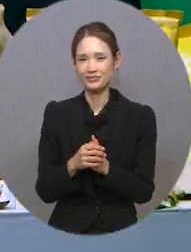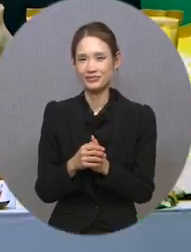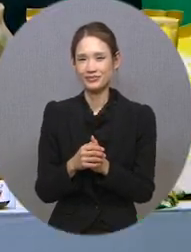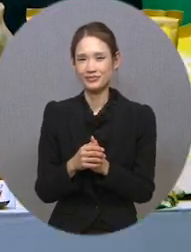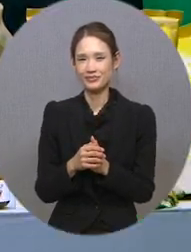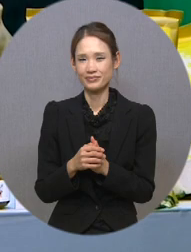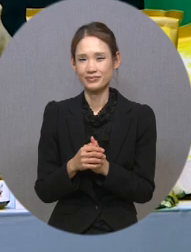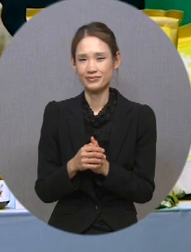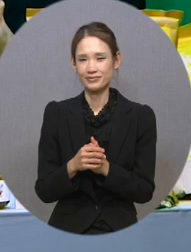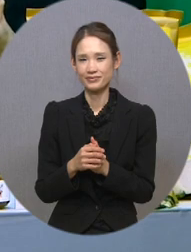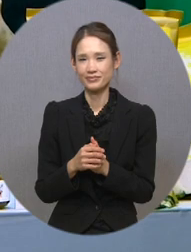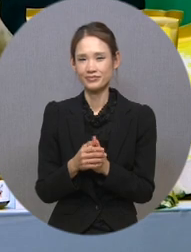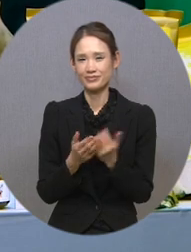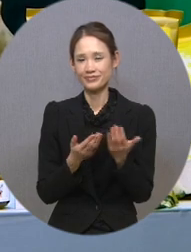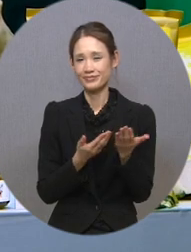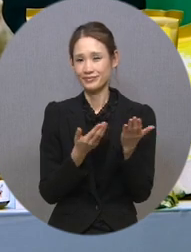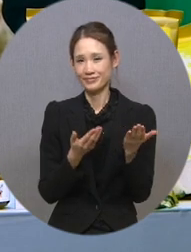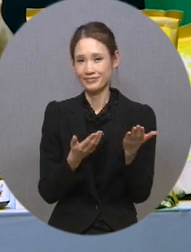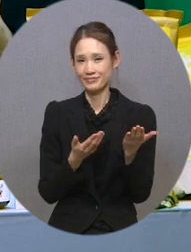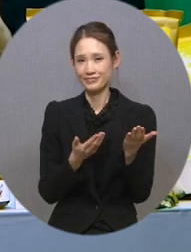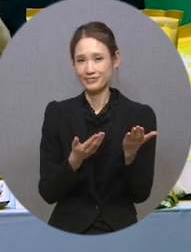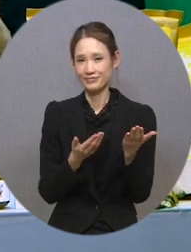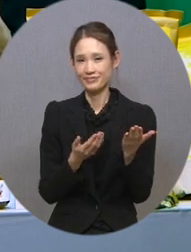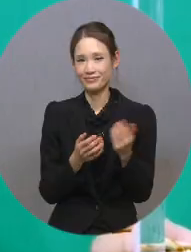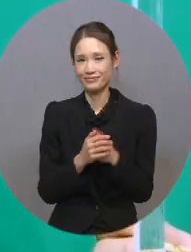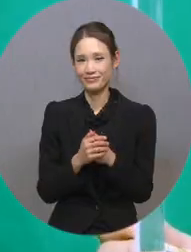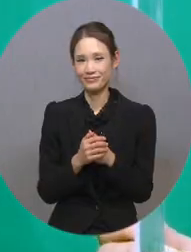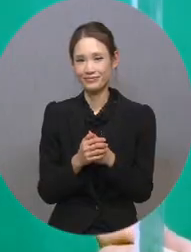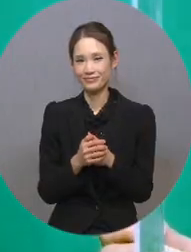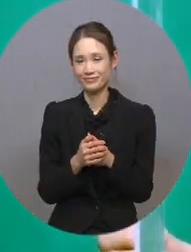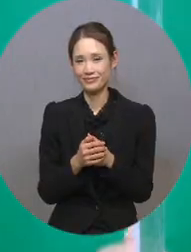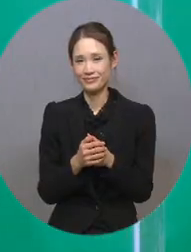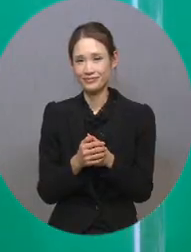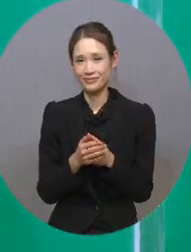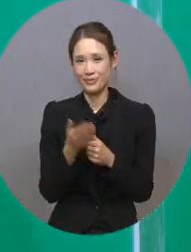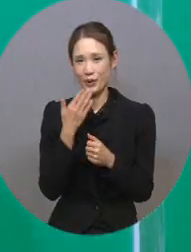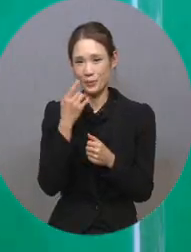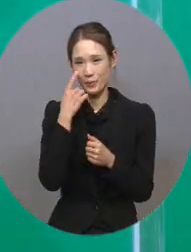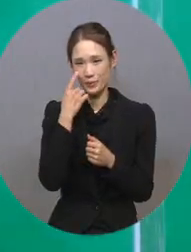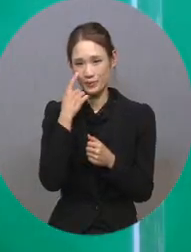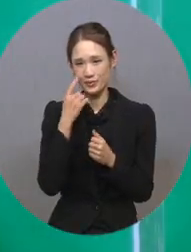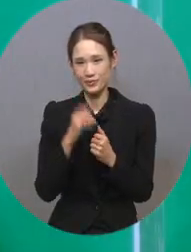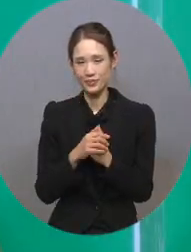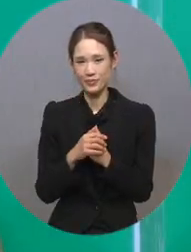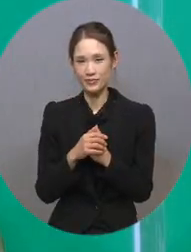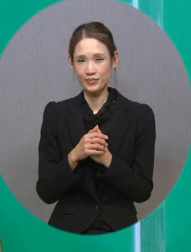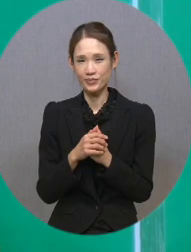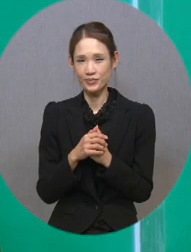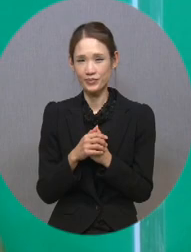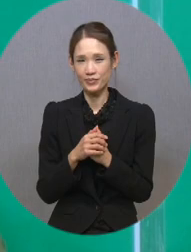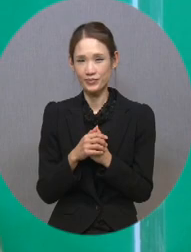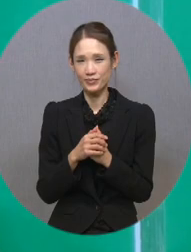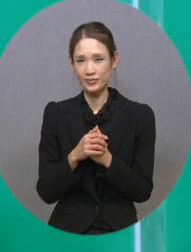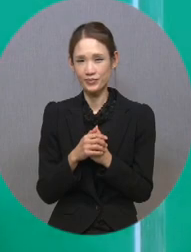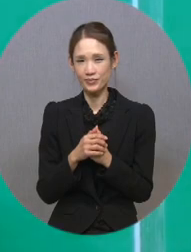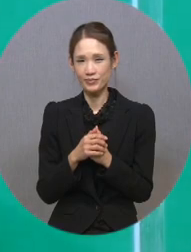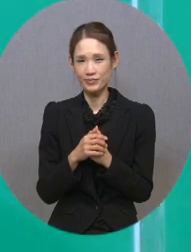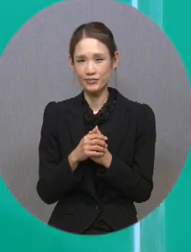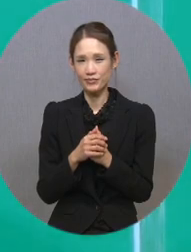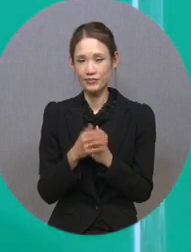얹어서 아우 좋다 진짜 들었어. 자 먹어보겠습니다. 손 무거우면 내려와도 돼.